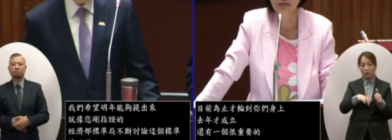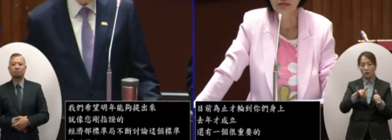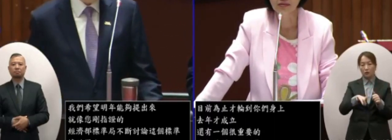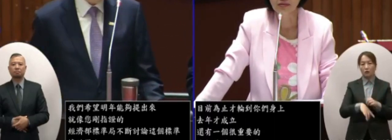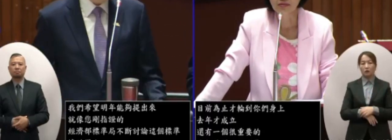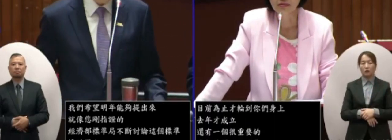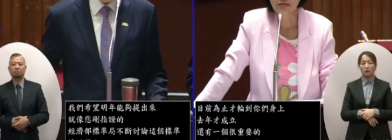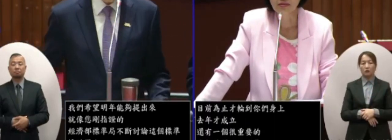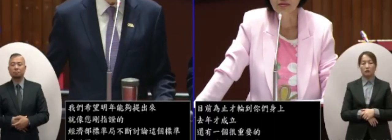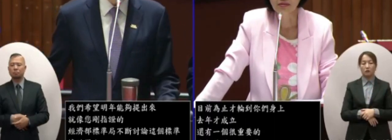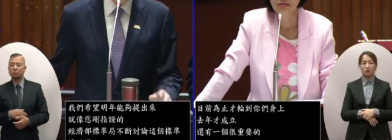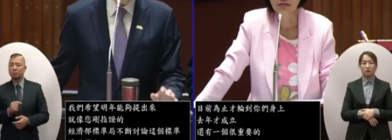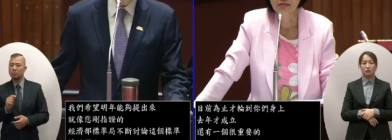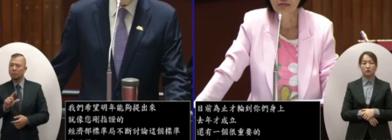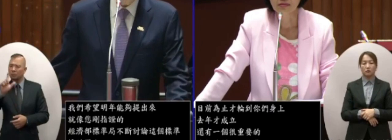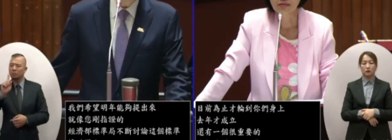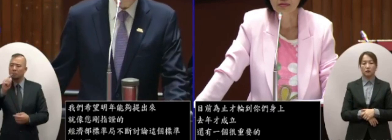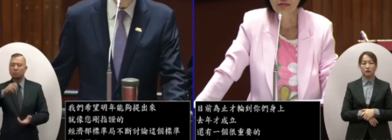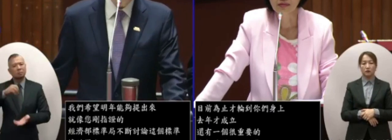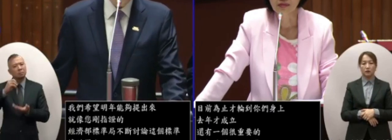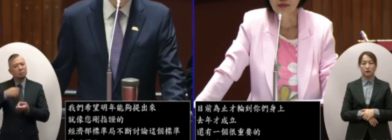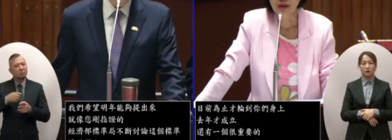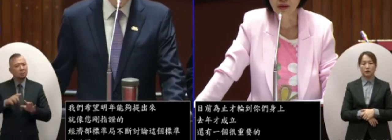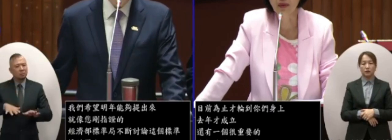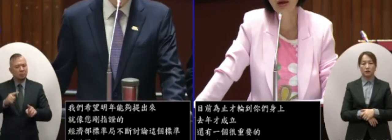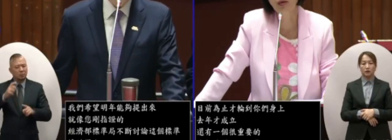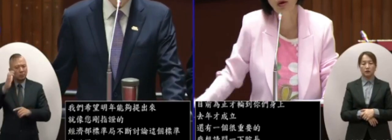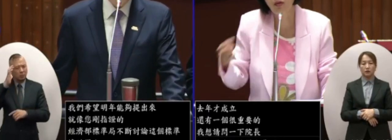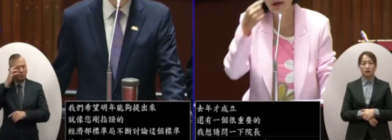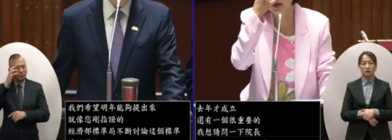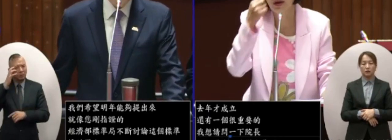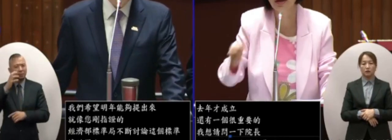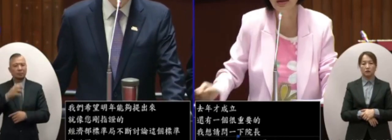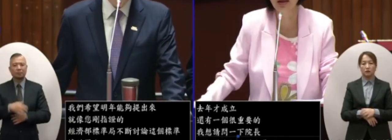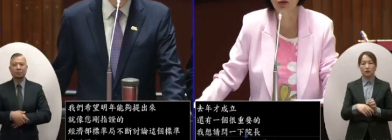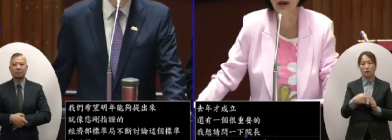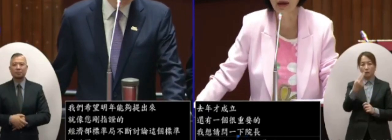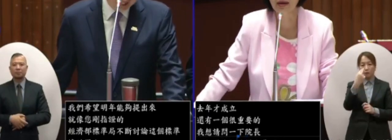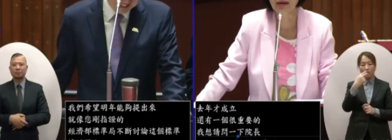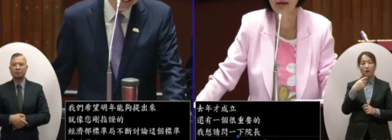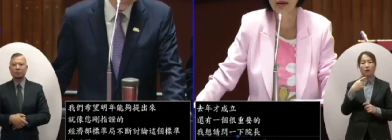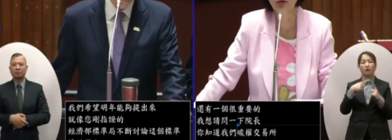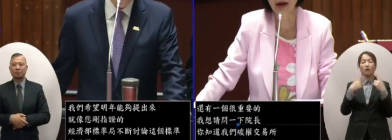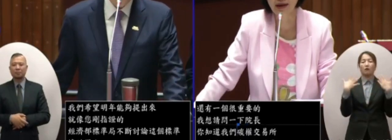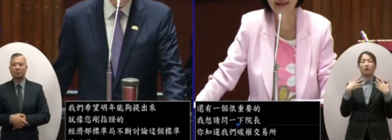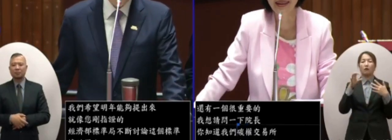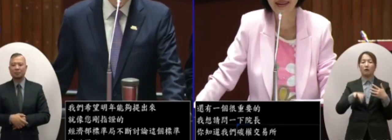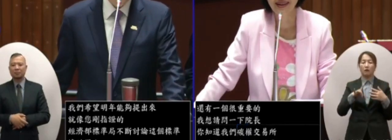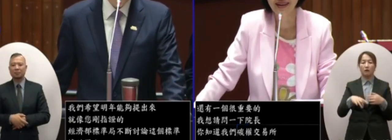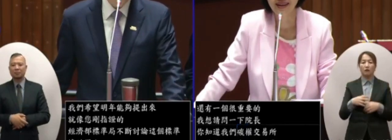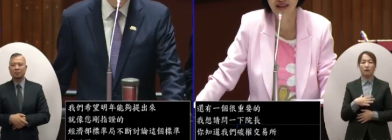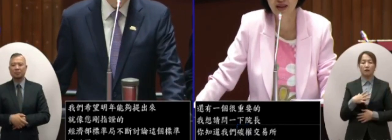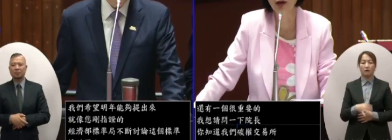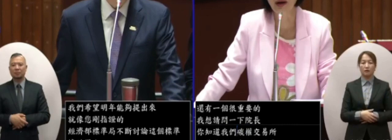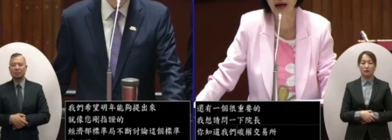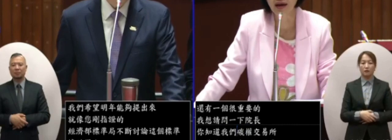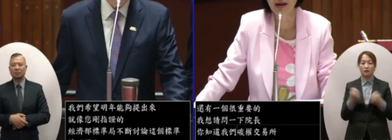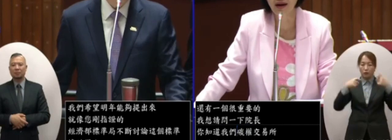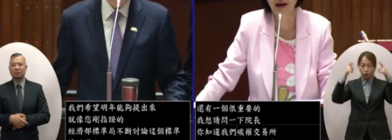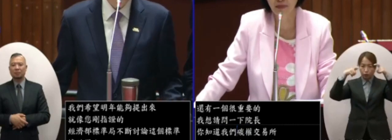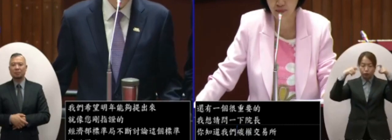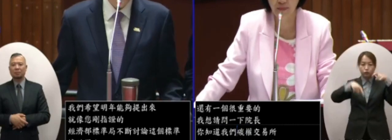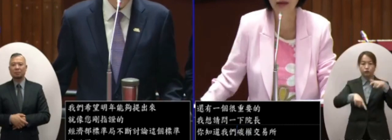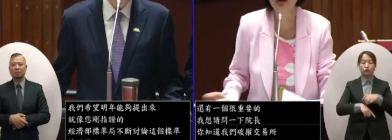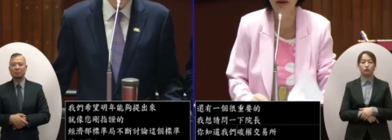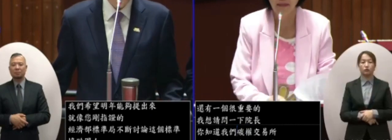上次有讲过，我现在 你往我快点我你的家里堆啊，一堆你隔熊啦好啊，拜托